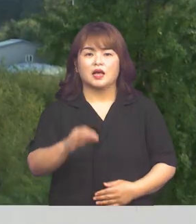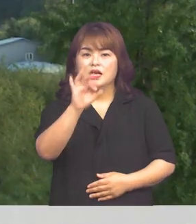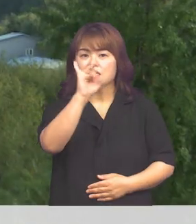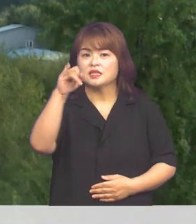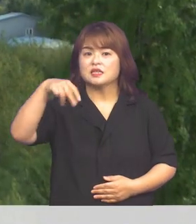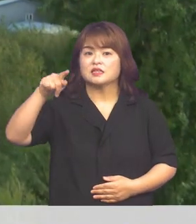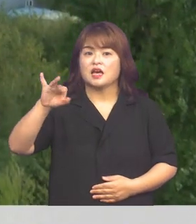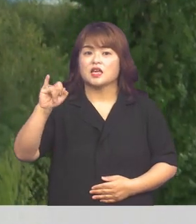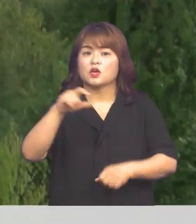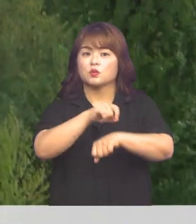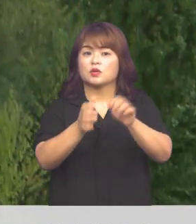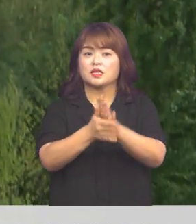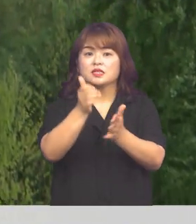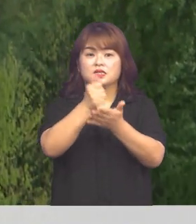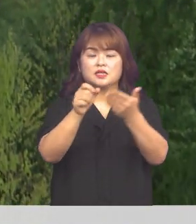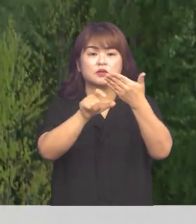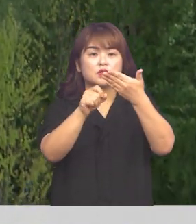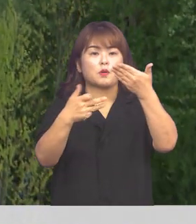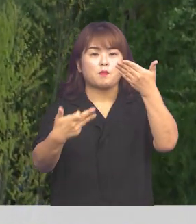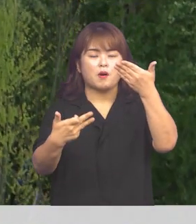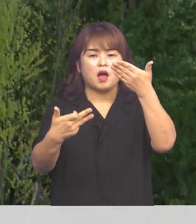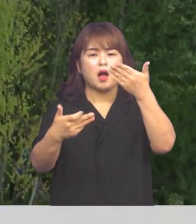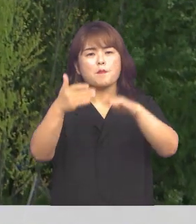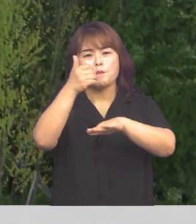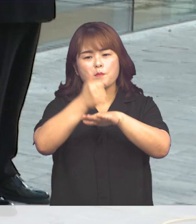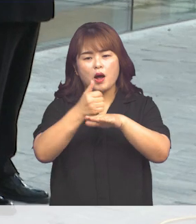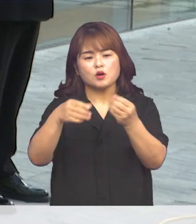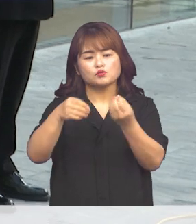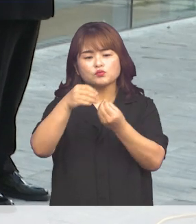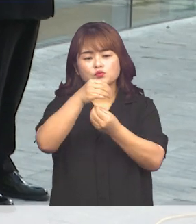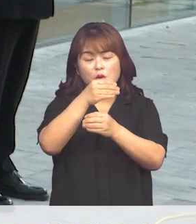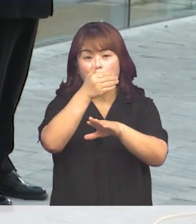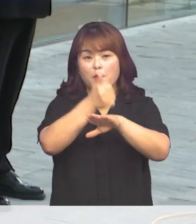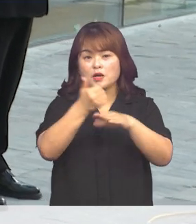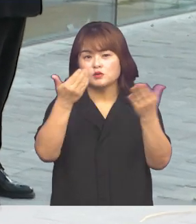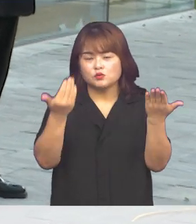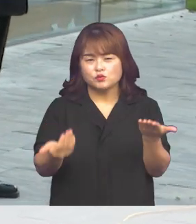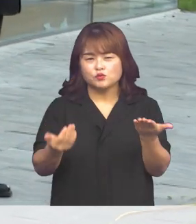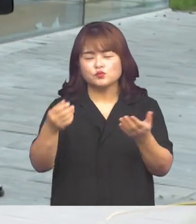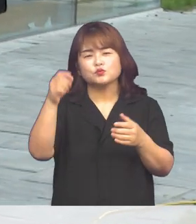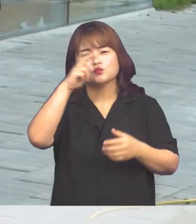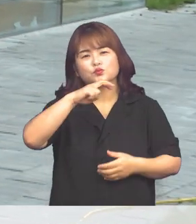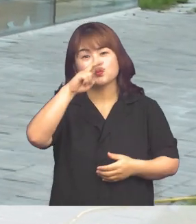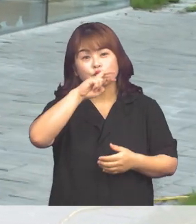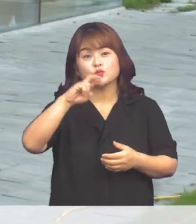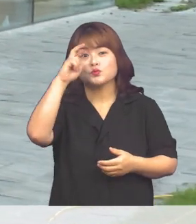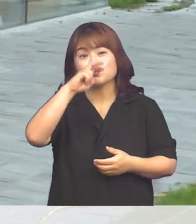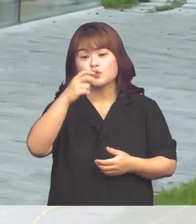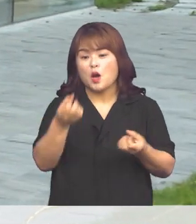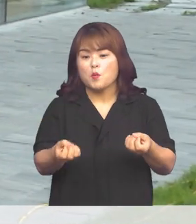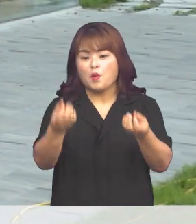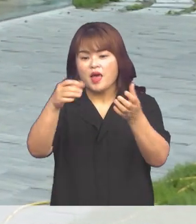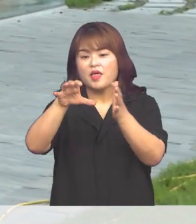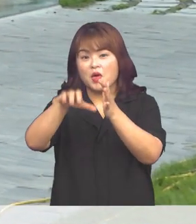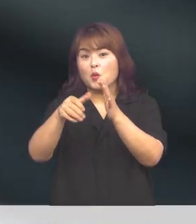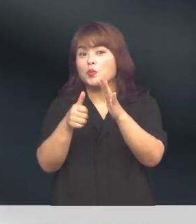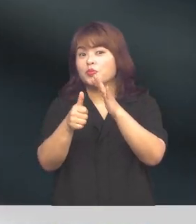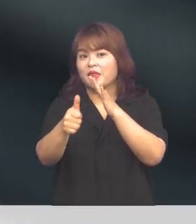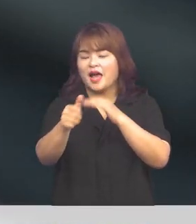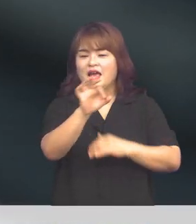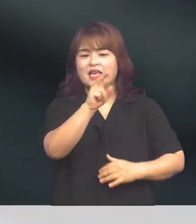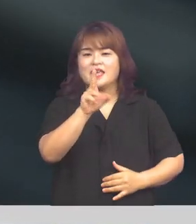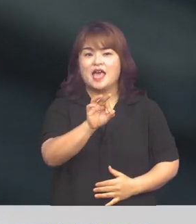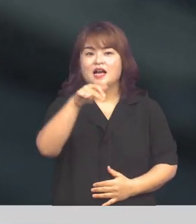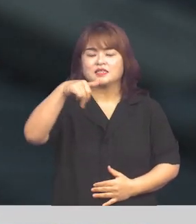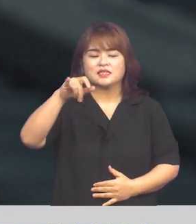이 시장은 18일 추석 마지막 연휴를 맞아 클래식 콘서트에 참석했습니다. 이 시장은